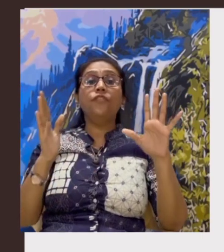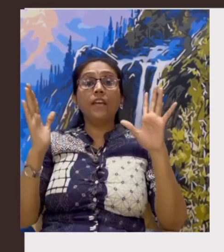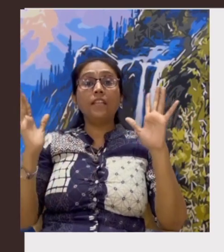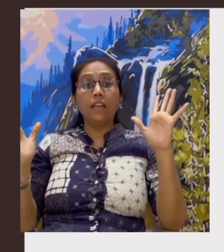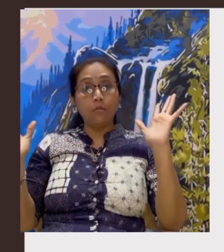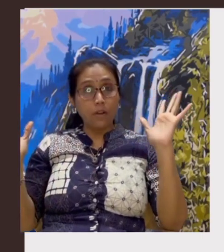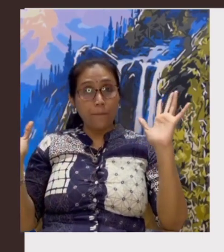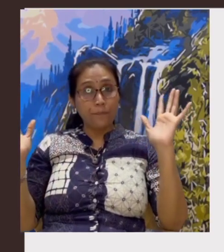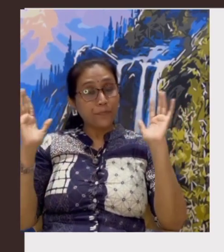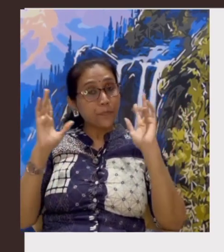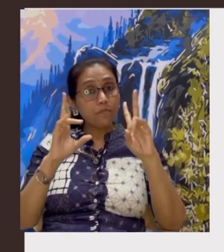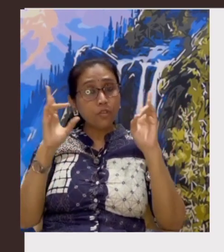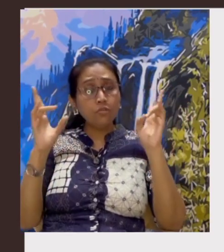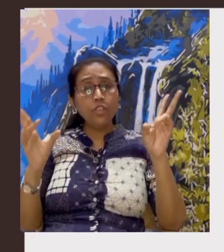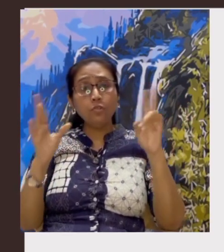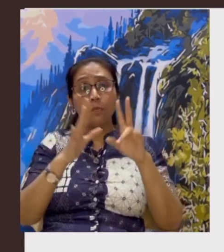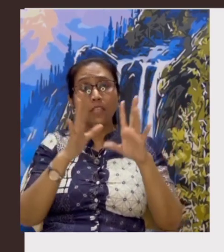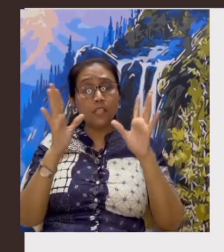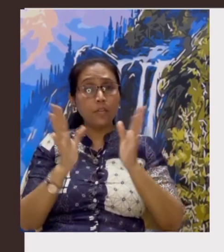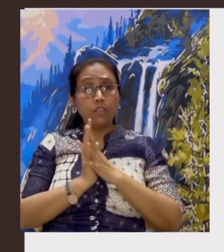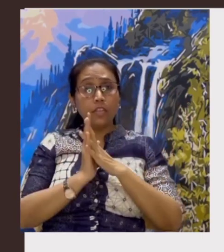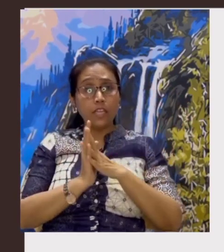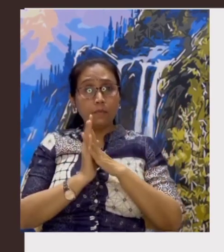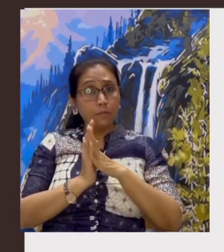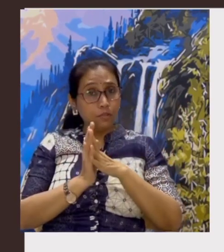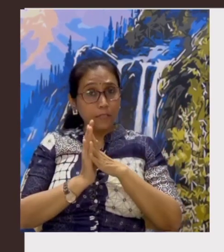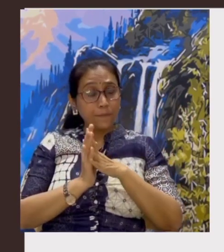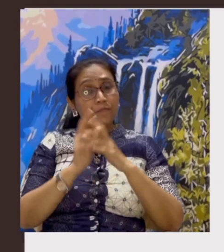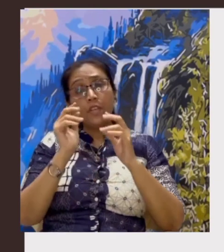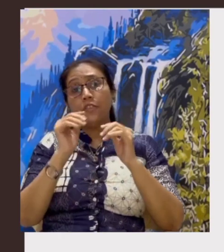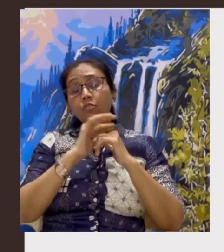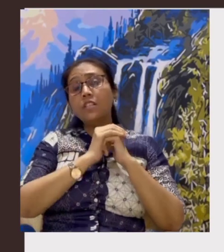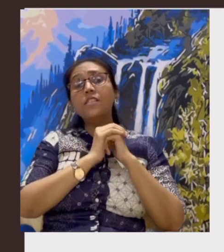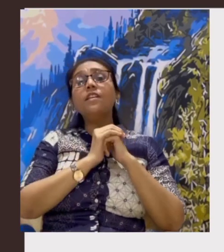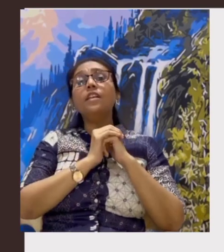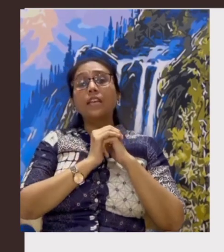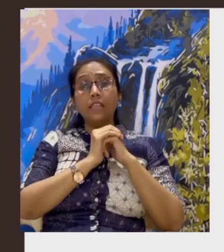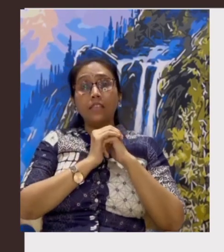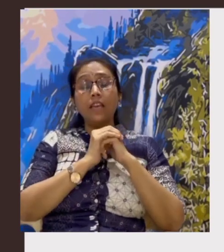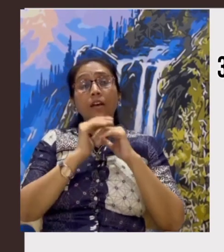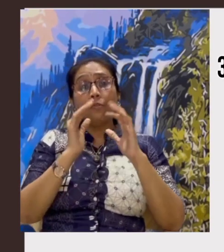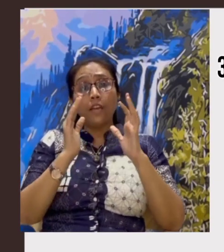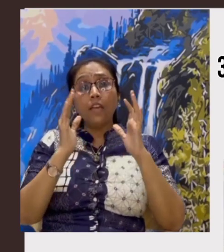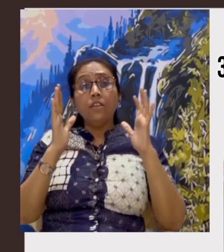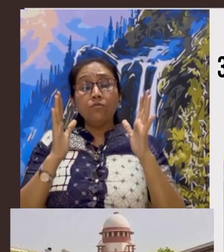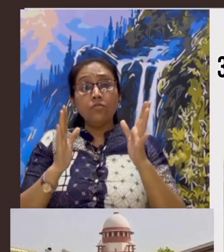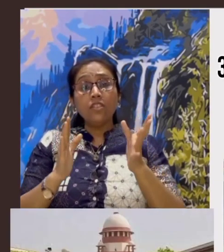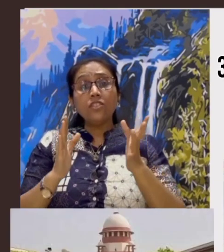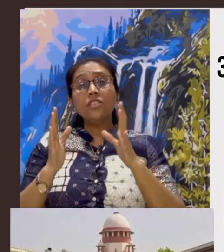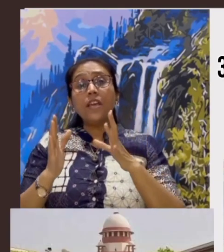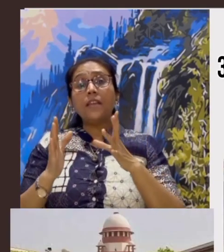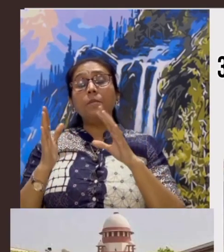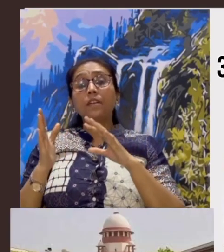फेयर देना होगा। तो ये दो बात इस पर्टिकुलर केस ने बोल दी। फिर जो तीसरा वाला केस है वो है